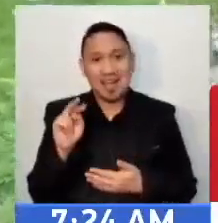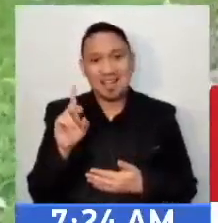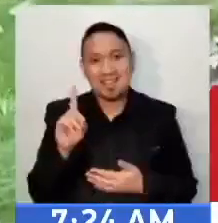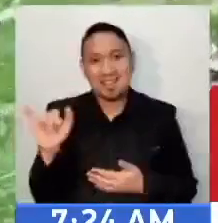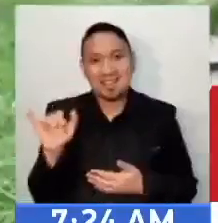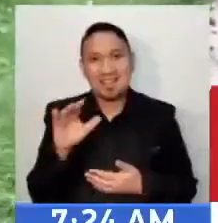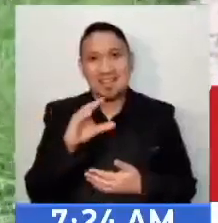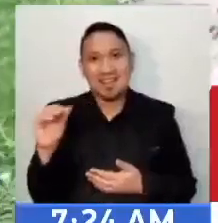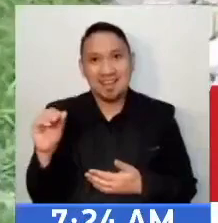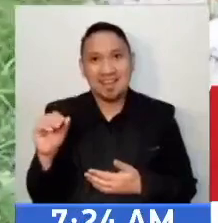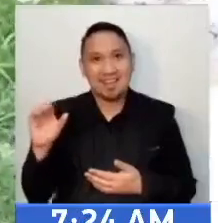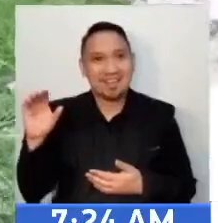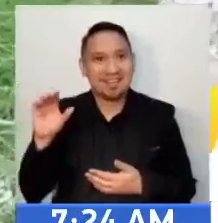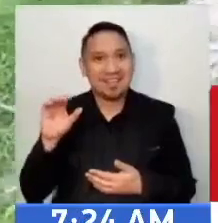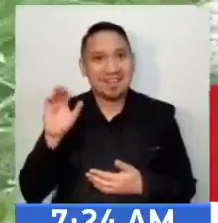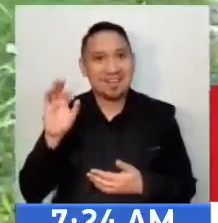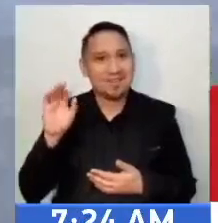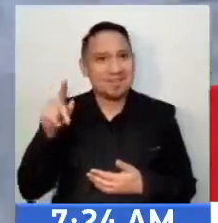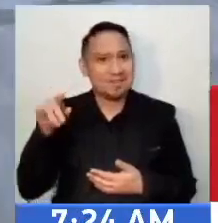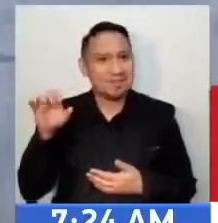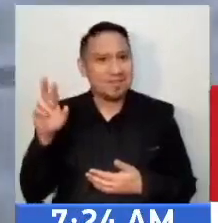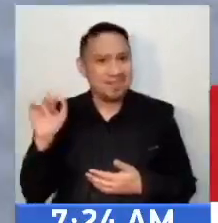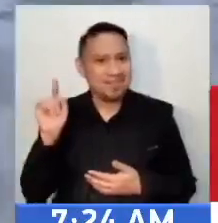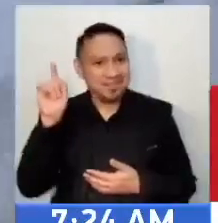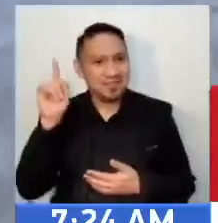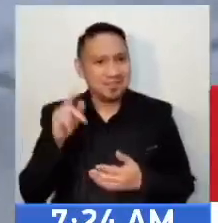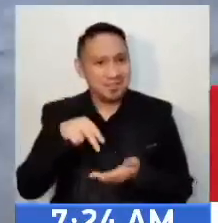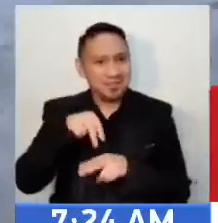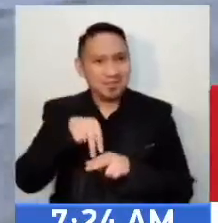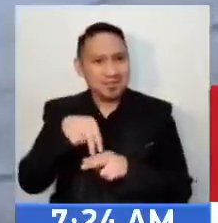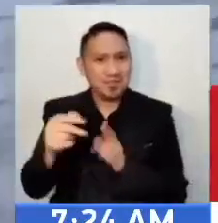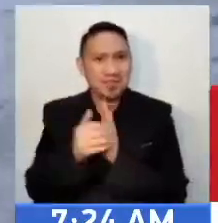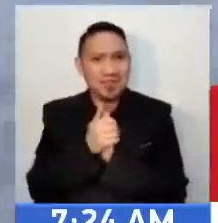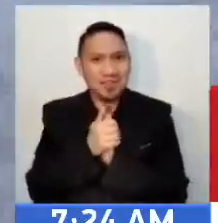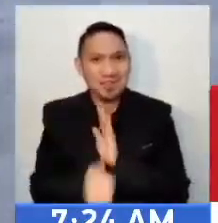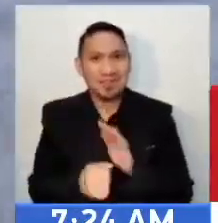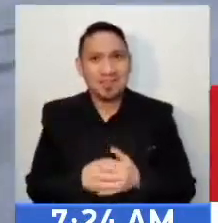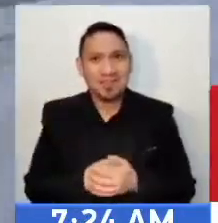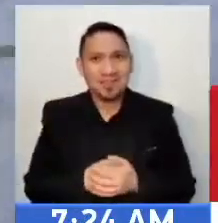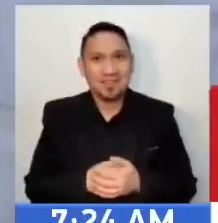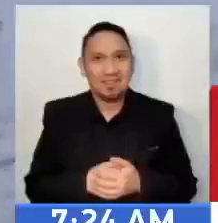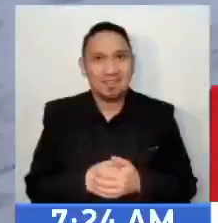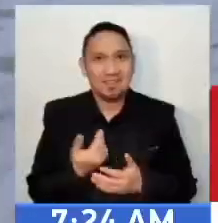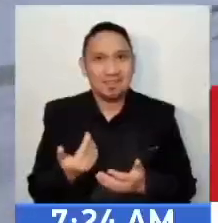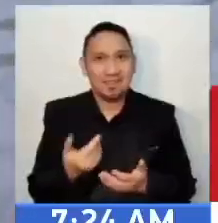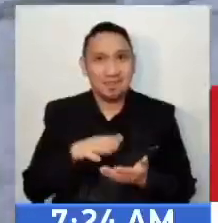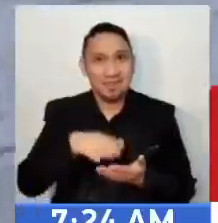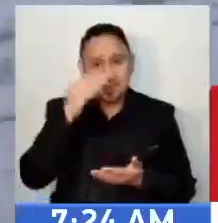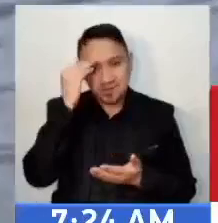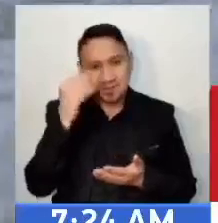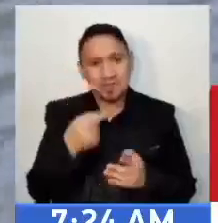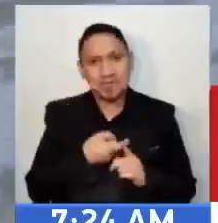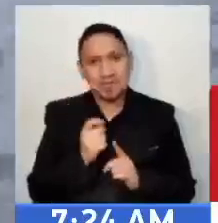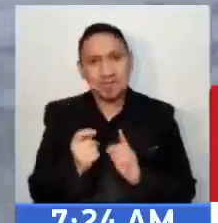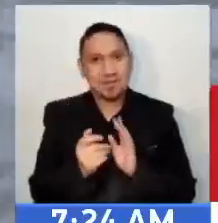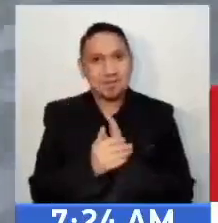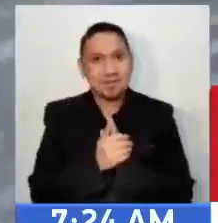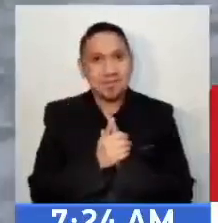na si Philmar Alipayo. Lilo is learning from the best, lalo na at mismong ama niya ang kanyang